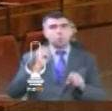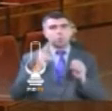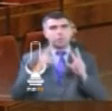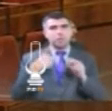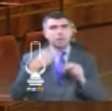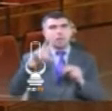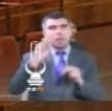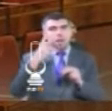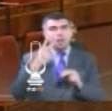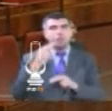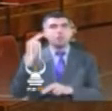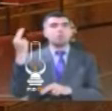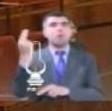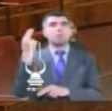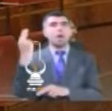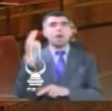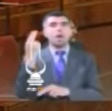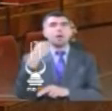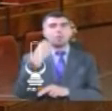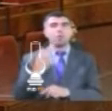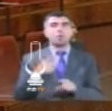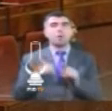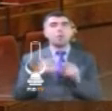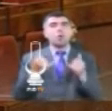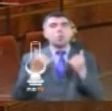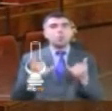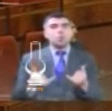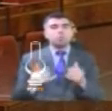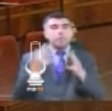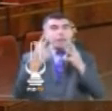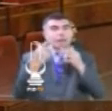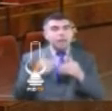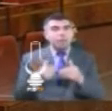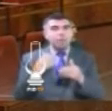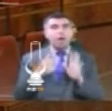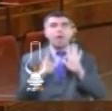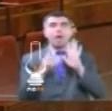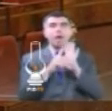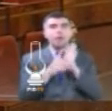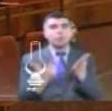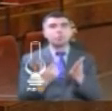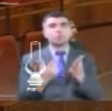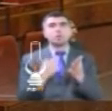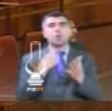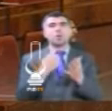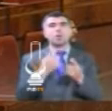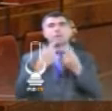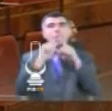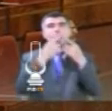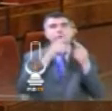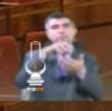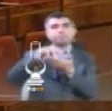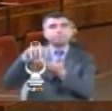هذا تعرفه بعض التخصصات كاليوم، يعني الإحصاءات التي لدينا كلية العلوم القانونية والاقتصادية والاجتماعية وبعض كلية العلوم، يعني أنه